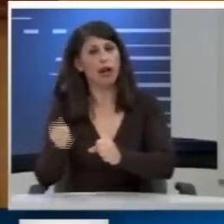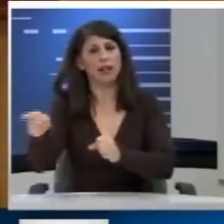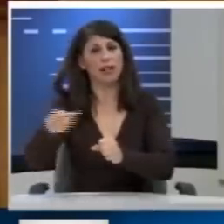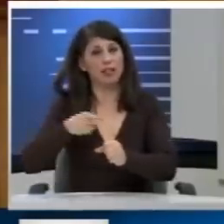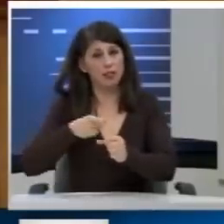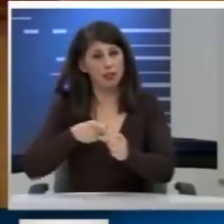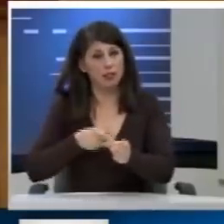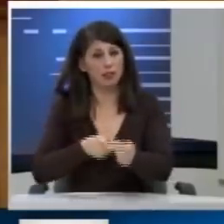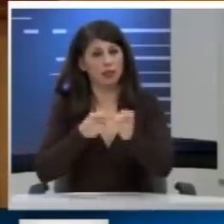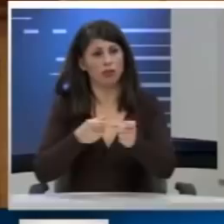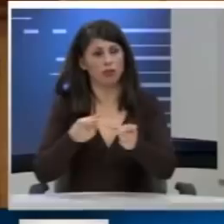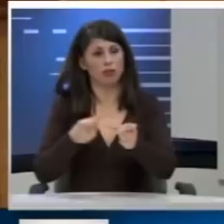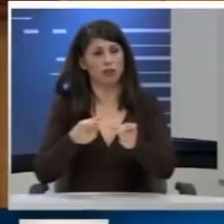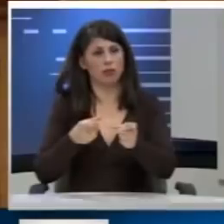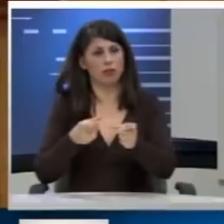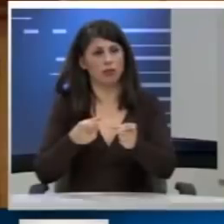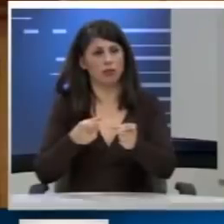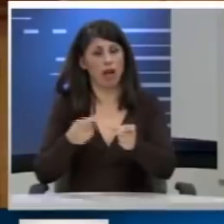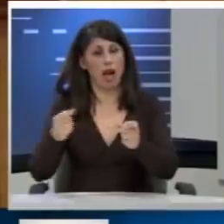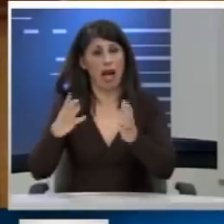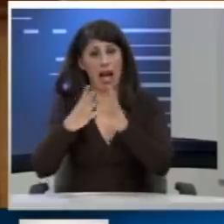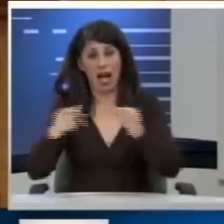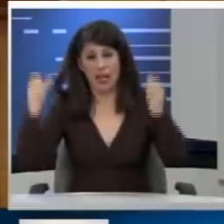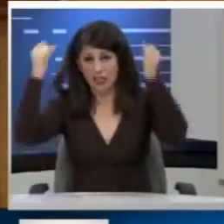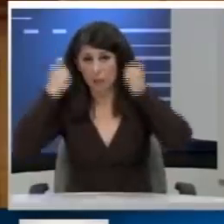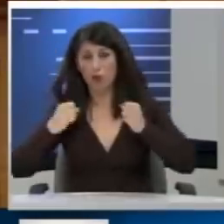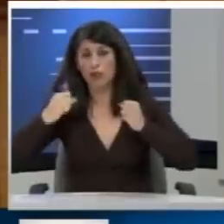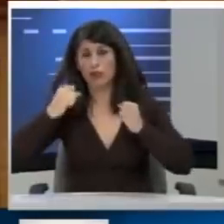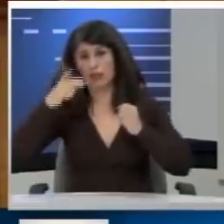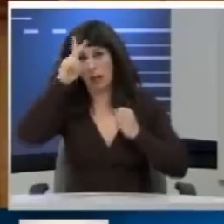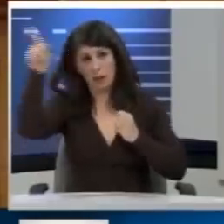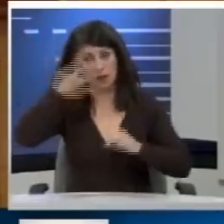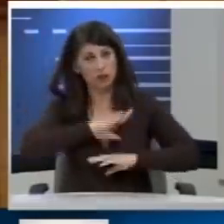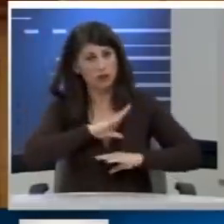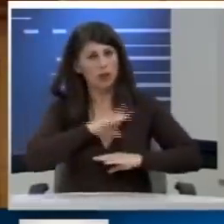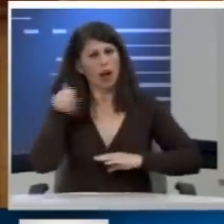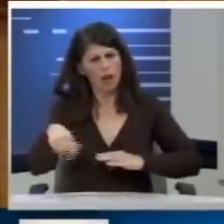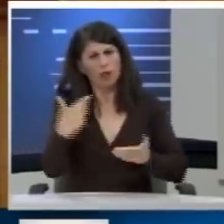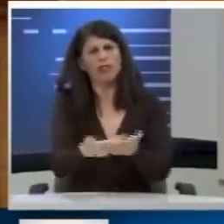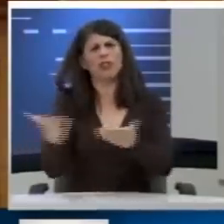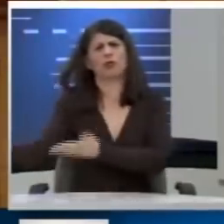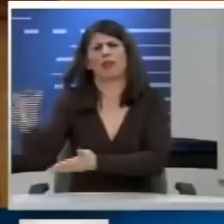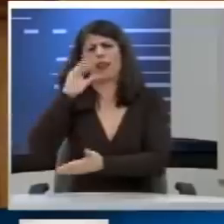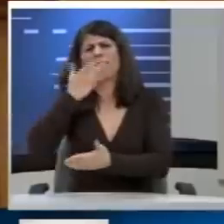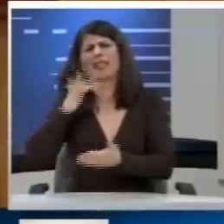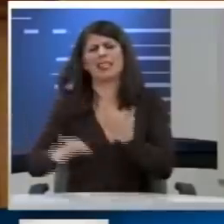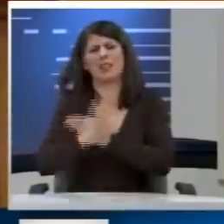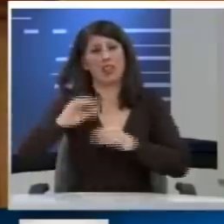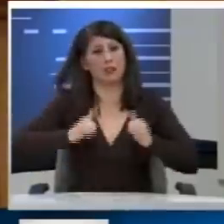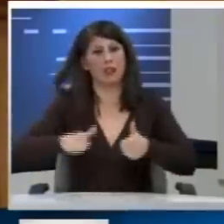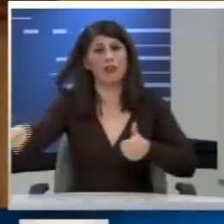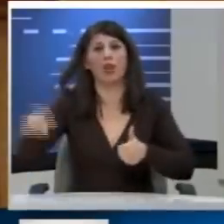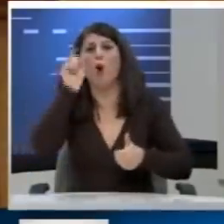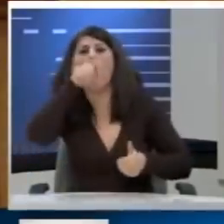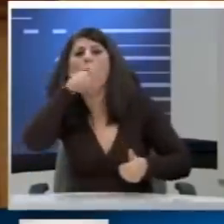για τις δολοφονίες, τις απώλειες γερμανών στρατιωτών. Αυτό θα ζητούσαν. Αν είχαν το θάρρος, αλλά